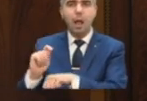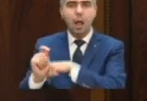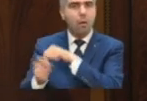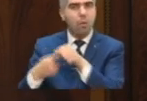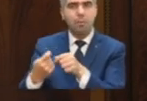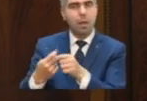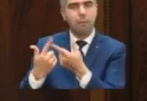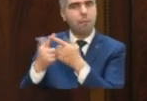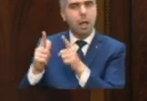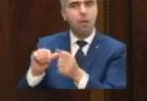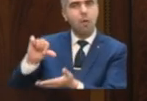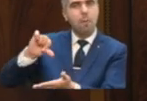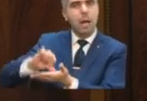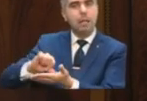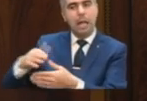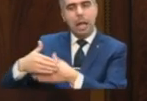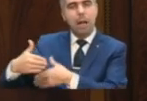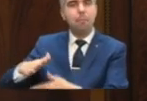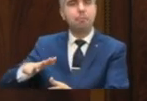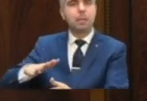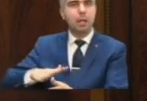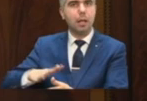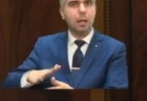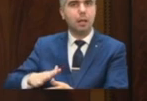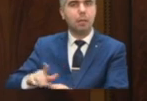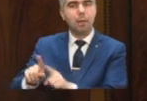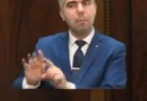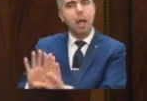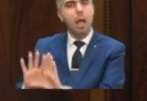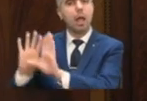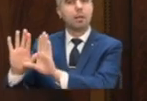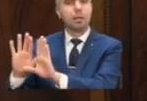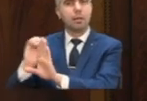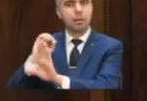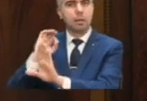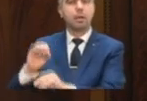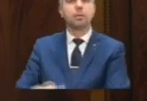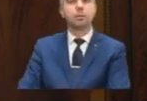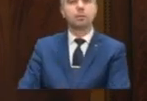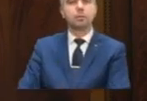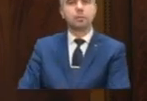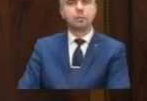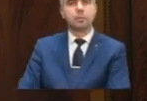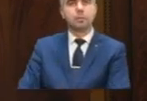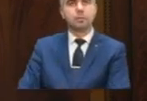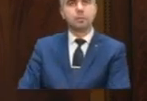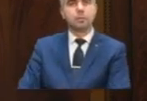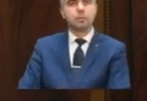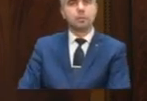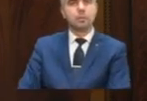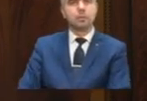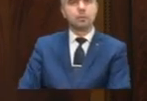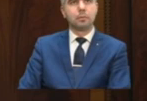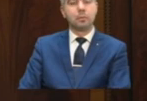ولا في واحد المركز الصعيد اللي غيخليه انه يبقى في الـ في الـ في الـ في الـ في الـ في